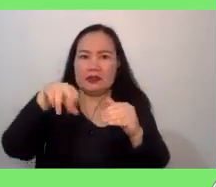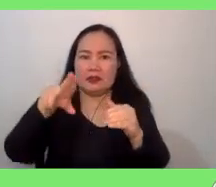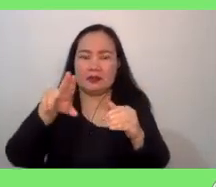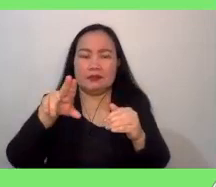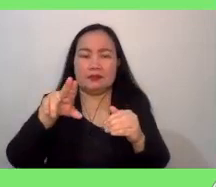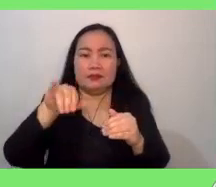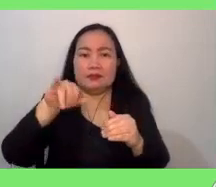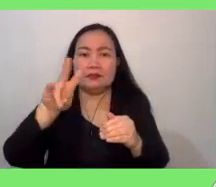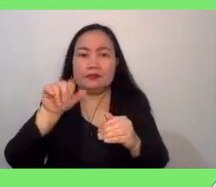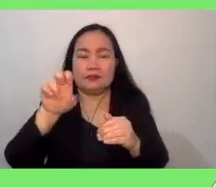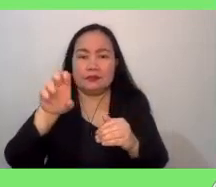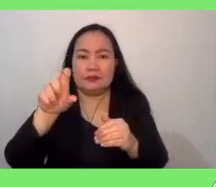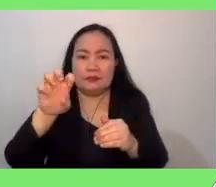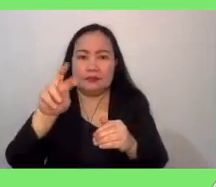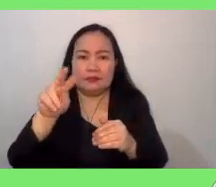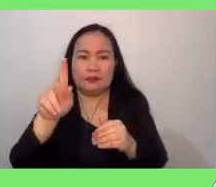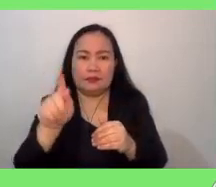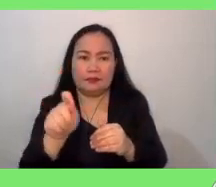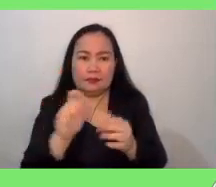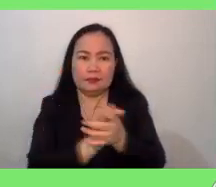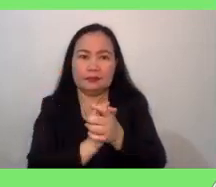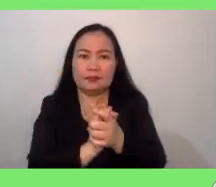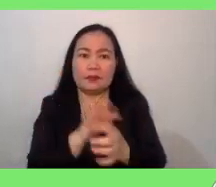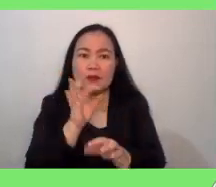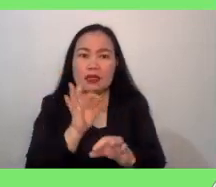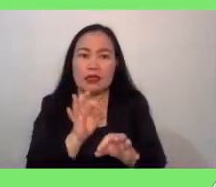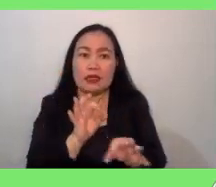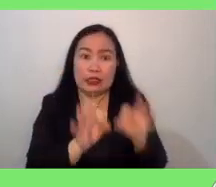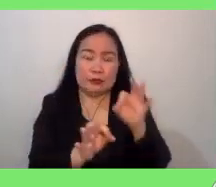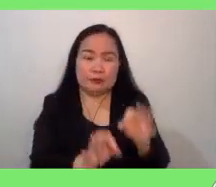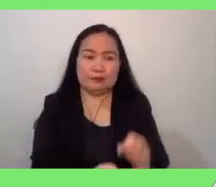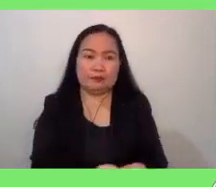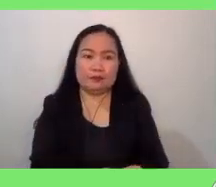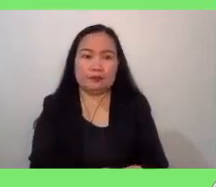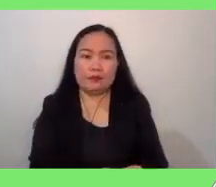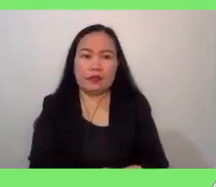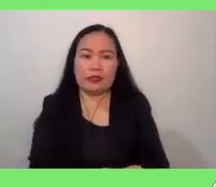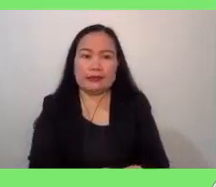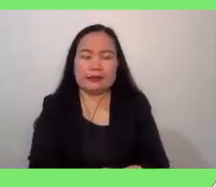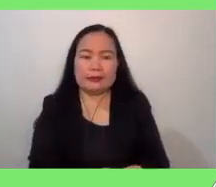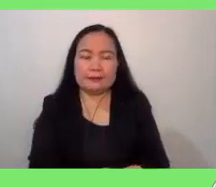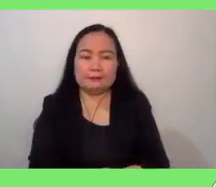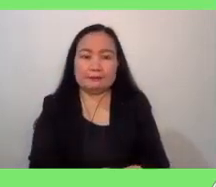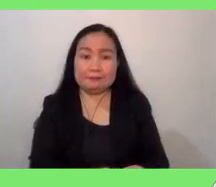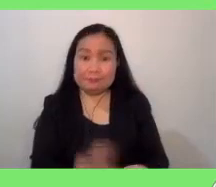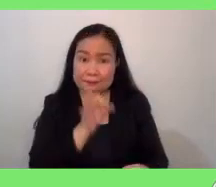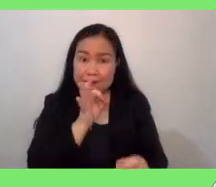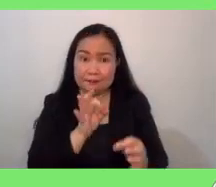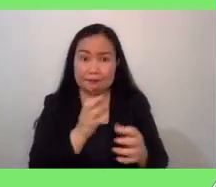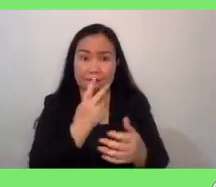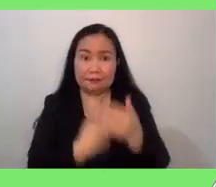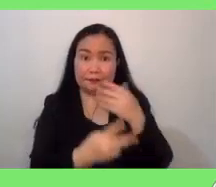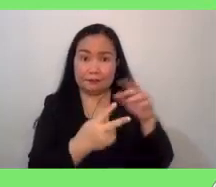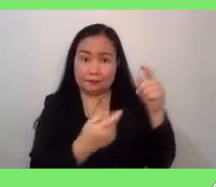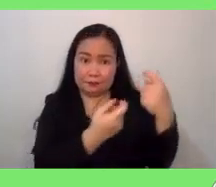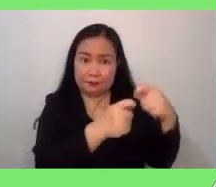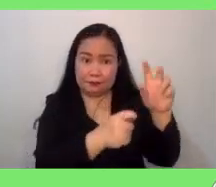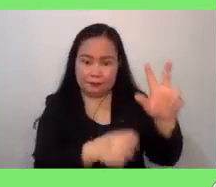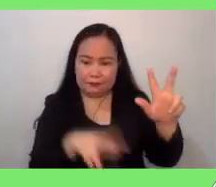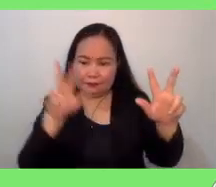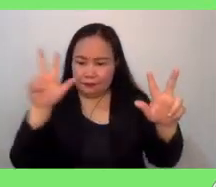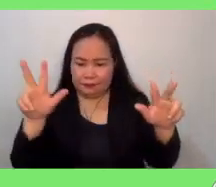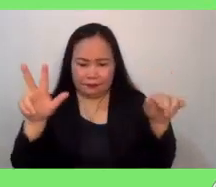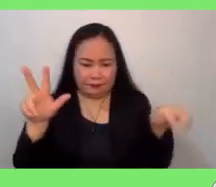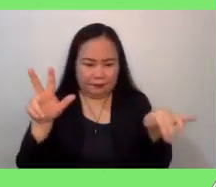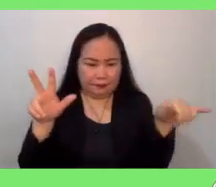equivalent equations. Kasi kung nag-true na dito, ibig sabihin yun ang solution niya. Kaya kapag tinry mo si 3 dito sa kabila at